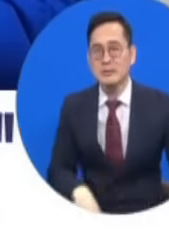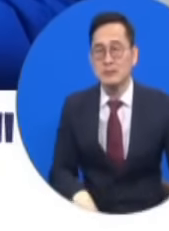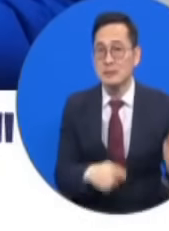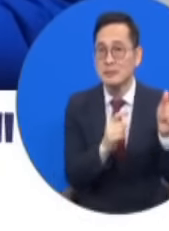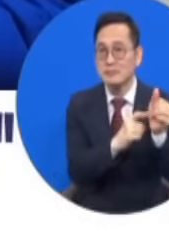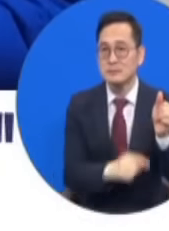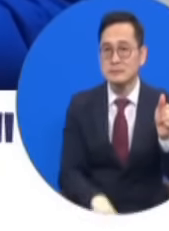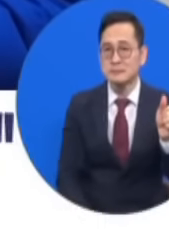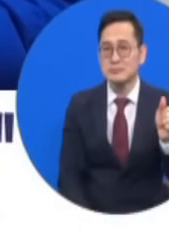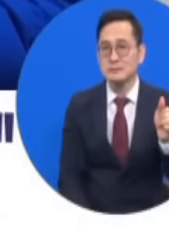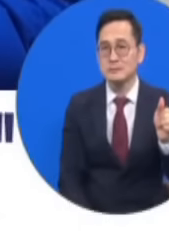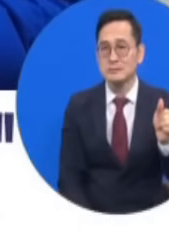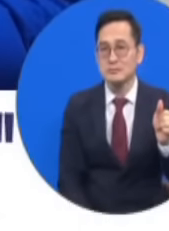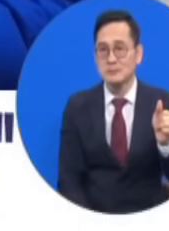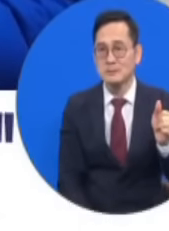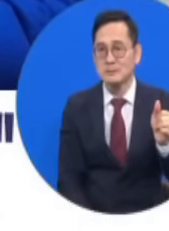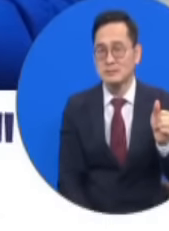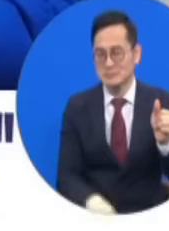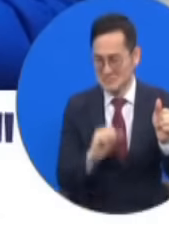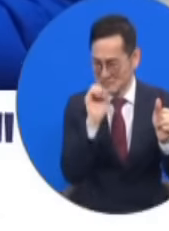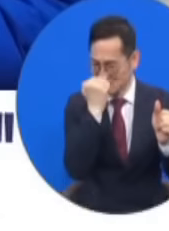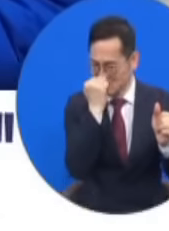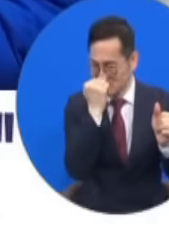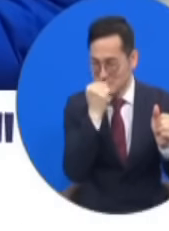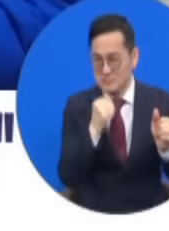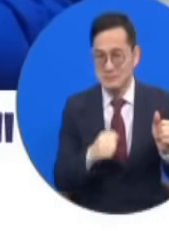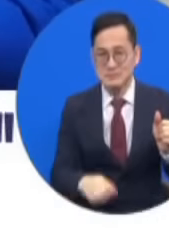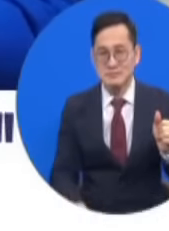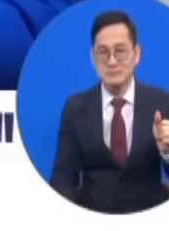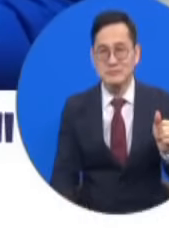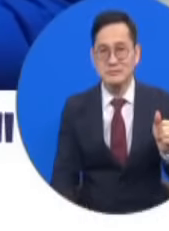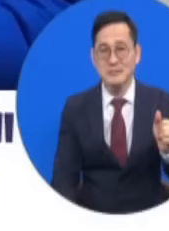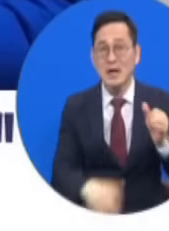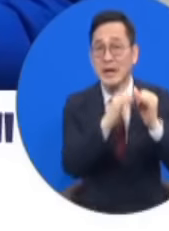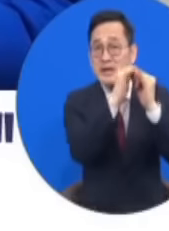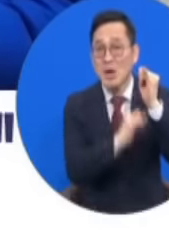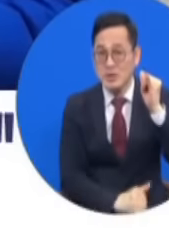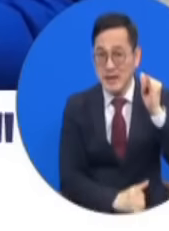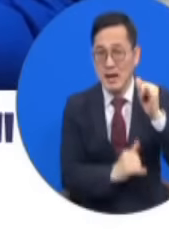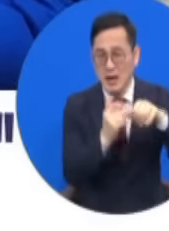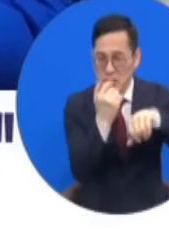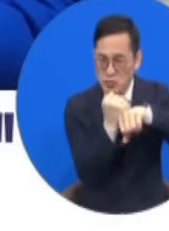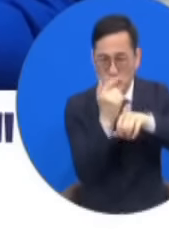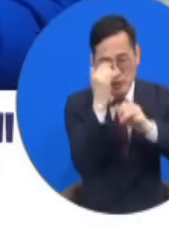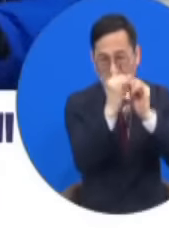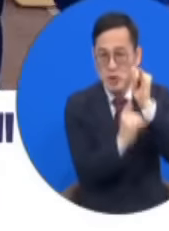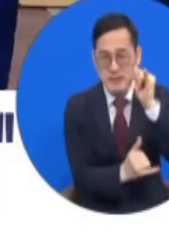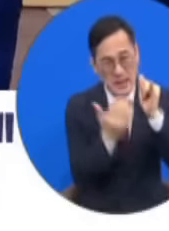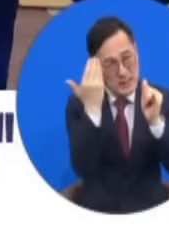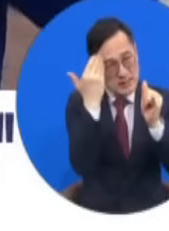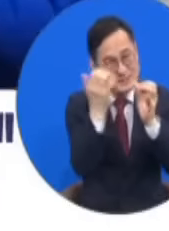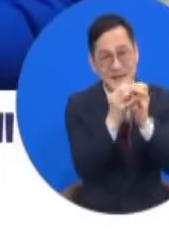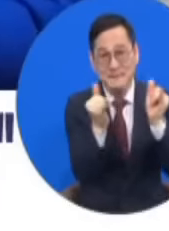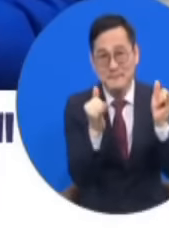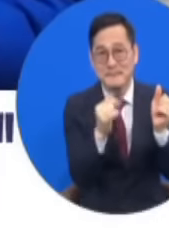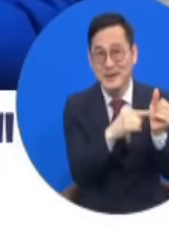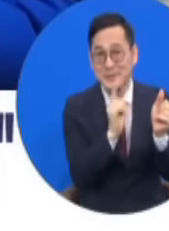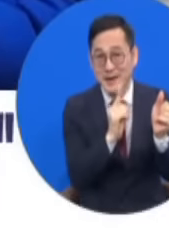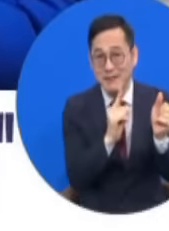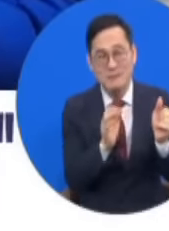너무 이제 검증을 안 거칠 것 같아요. 본인이 역사학자로 자칭 역사학자인데 저는 역사학자로 인정하고 싶지